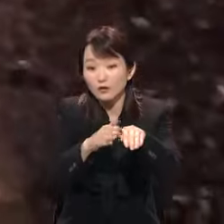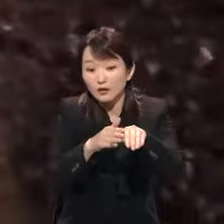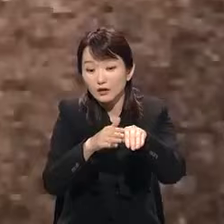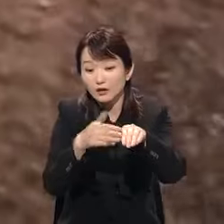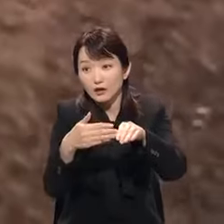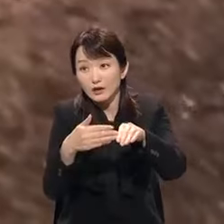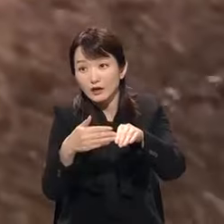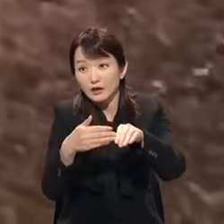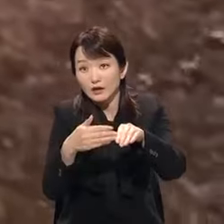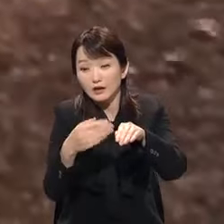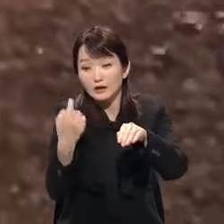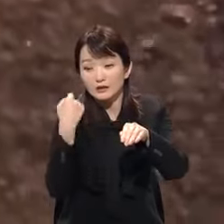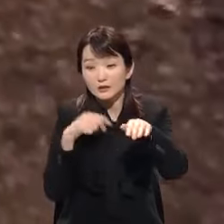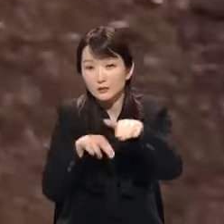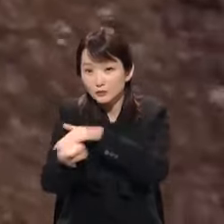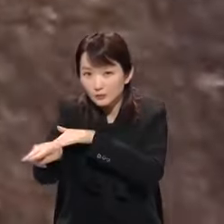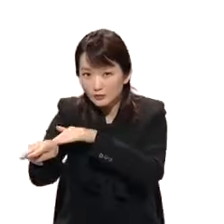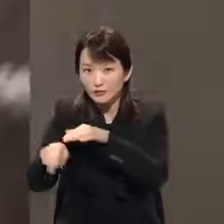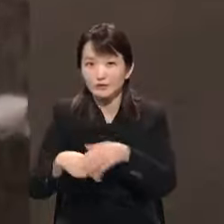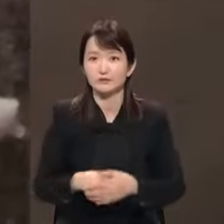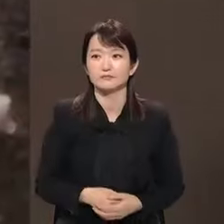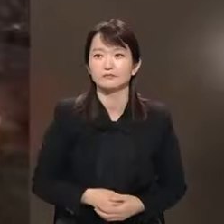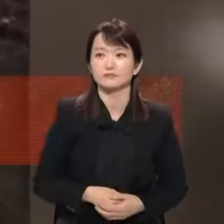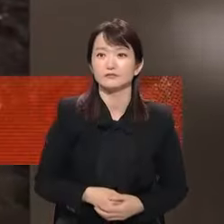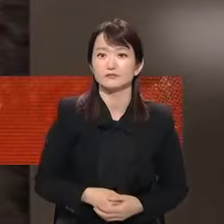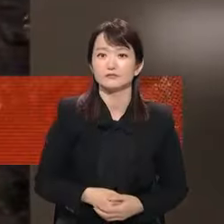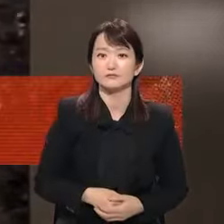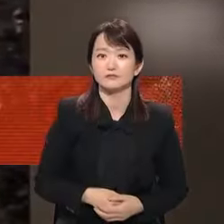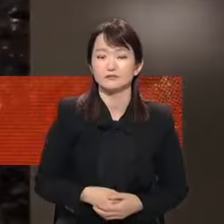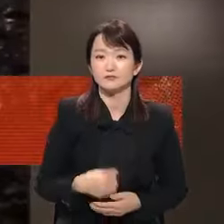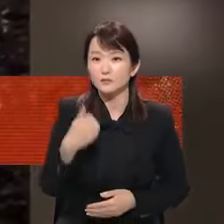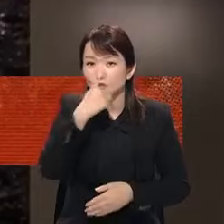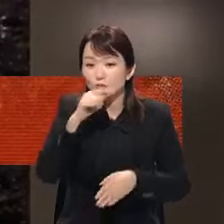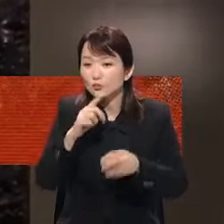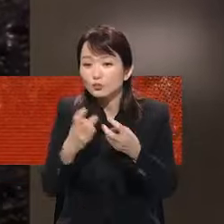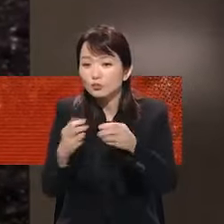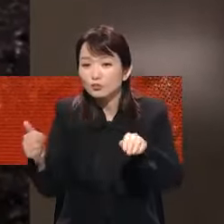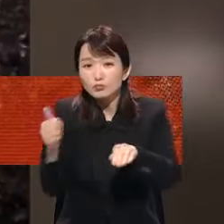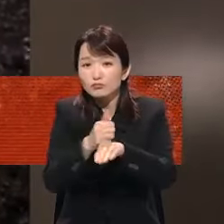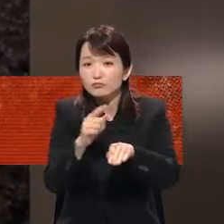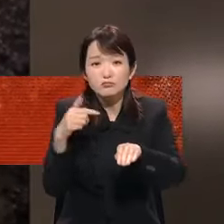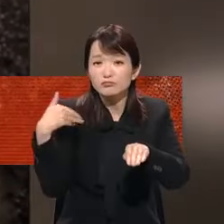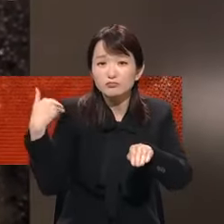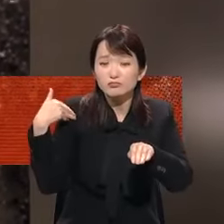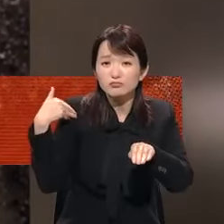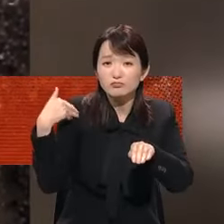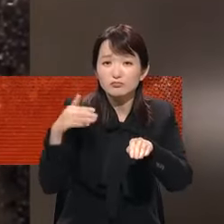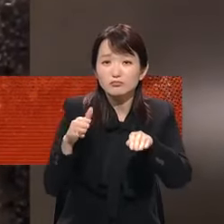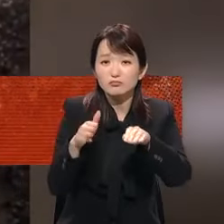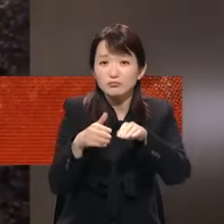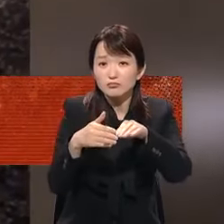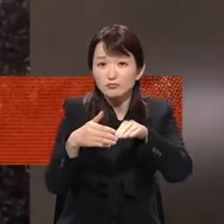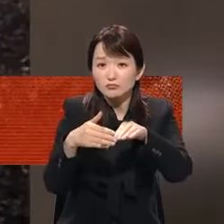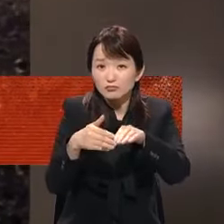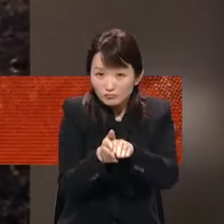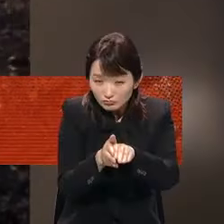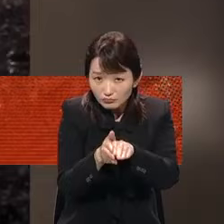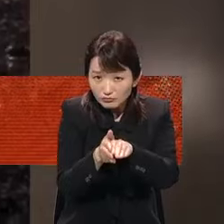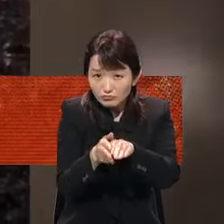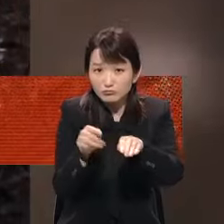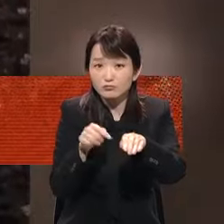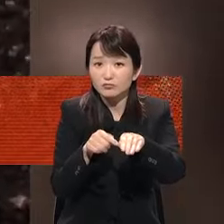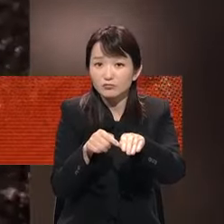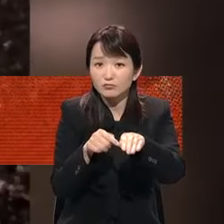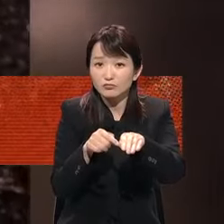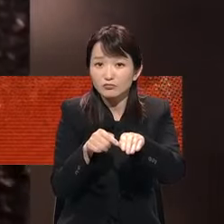열리자마자 곧장 뒤뜰로 도망칩니다. 뭐야 이거? 이 곰이 어떻게 탔는지를 아무도 모른다고 합니다. 차 문도 심지어 꼭